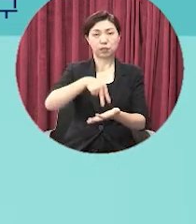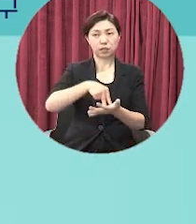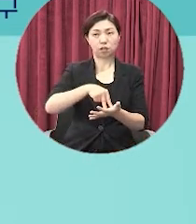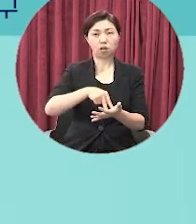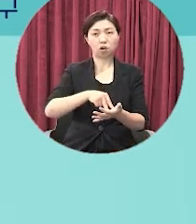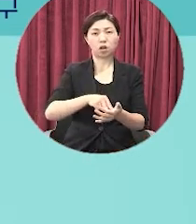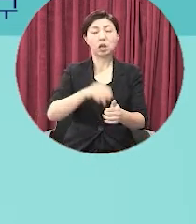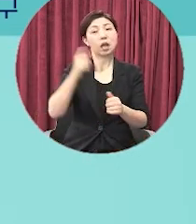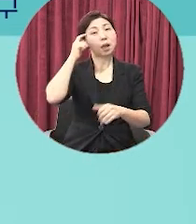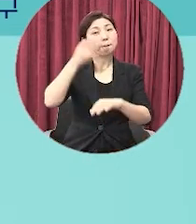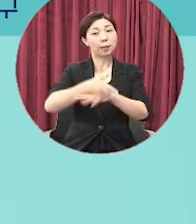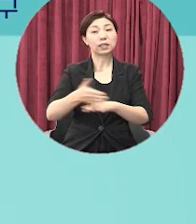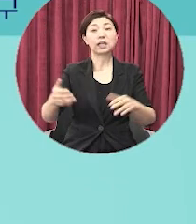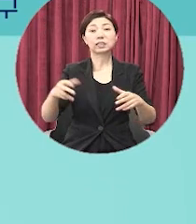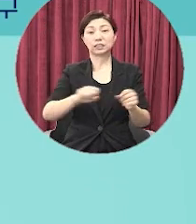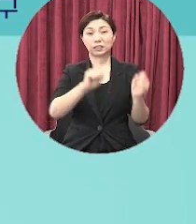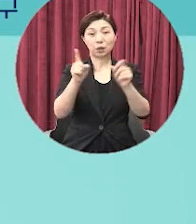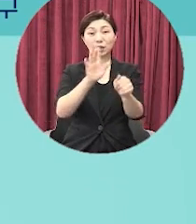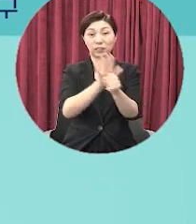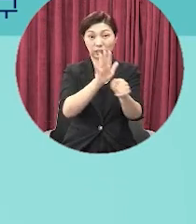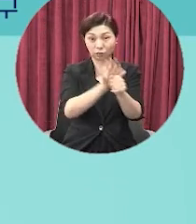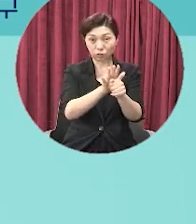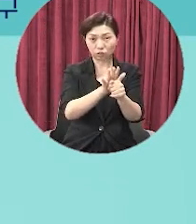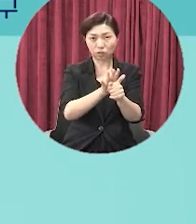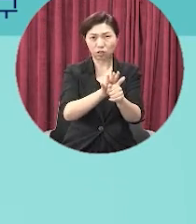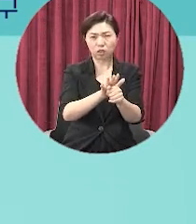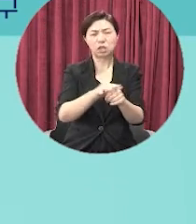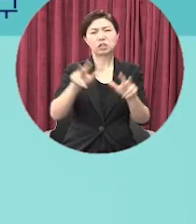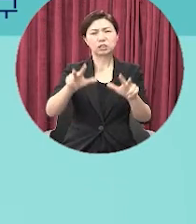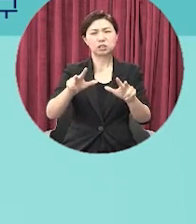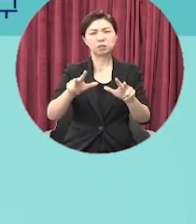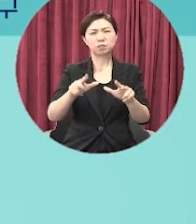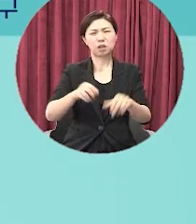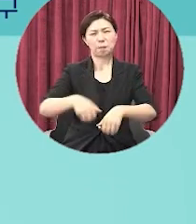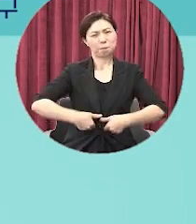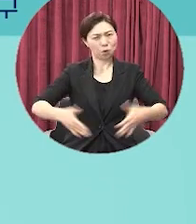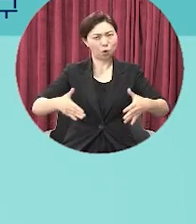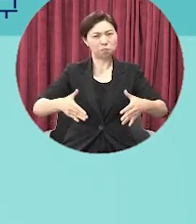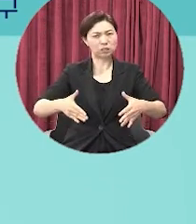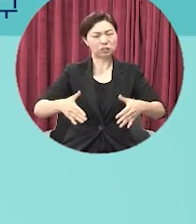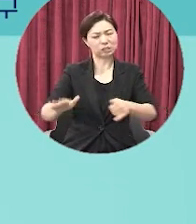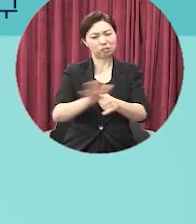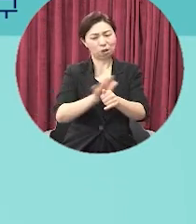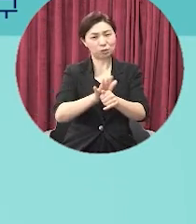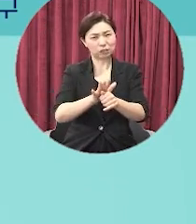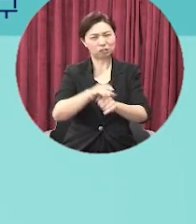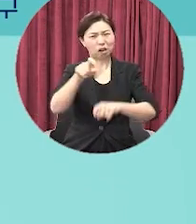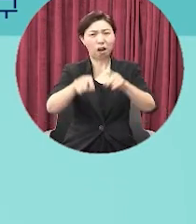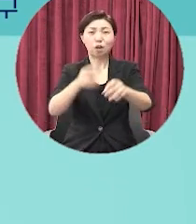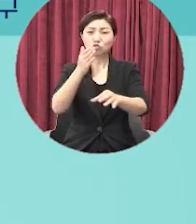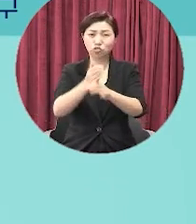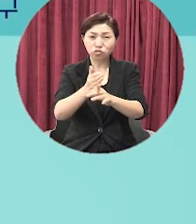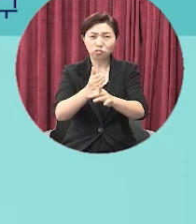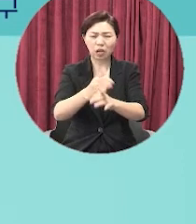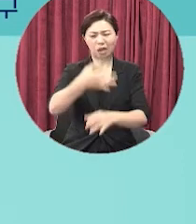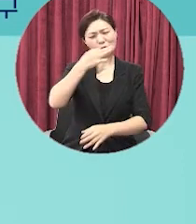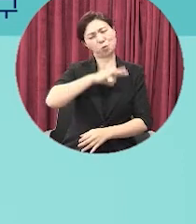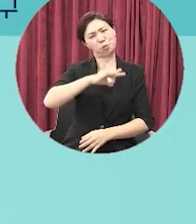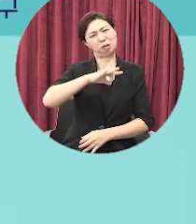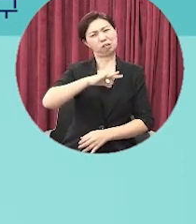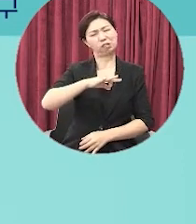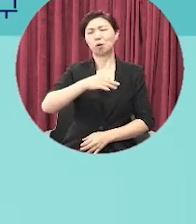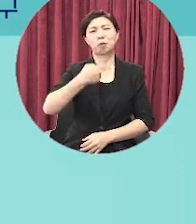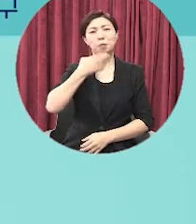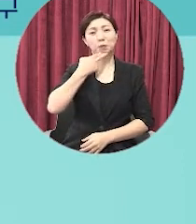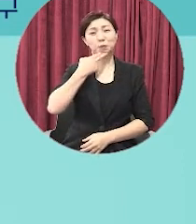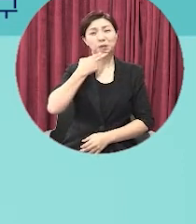발달 잘 서비스는 부적절한 g 을 시행한 바꿔 나쁠 필요 지구를 시행 받는 등 좀 잘 원해 비효율적 사용이 약이